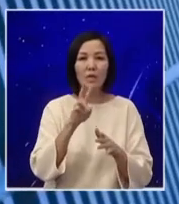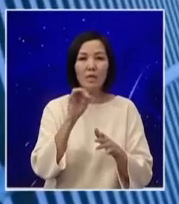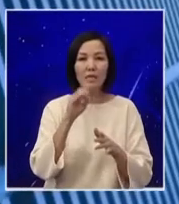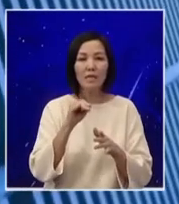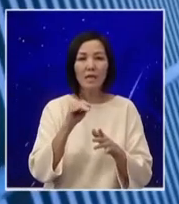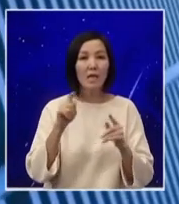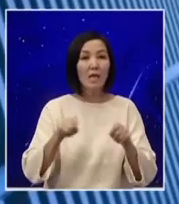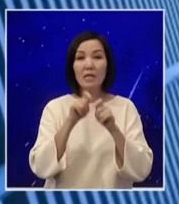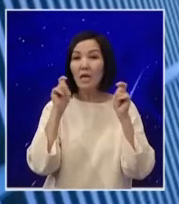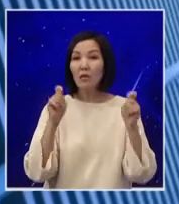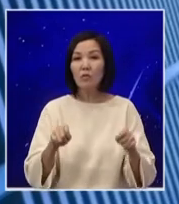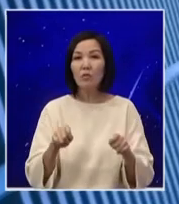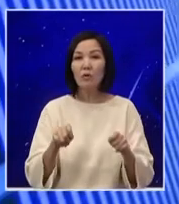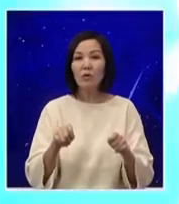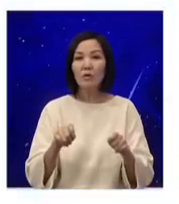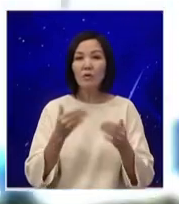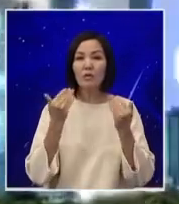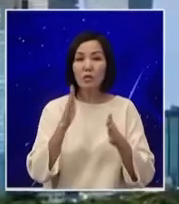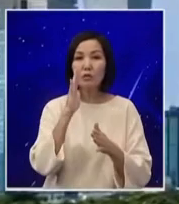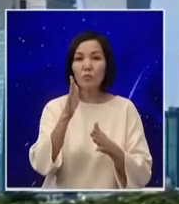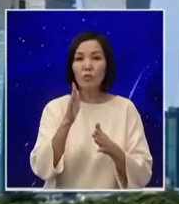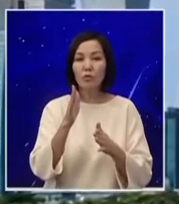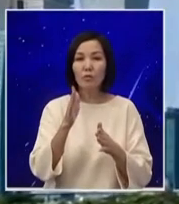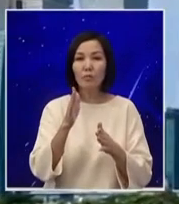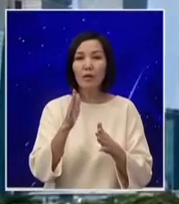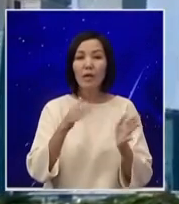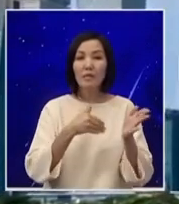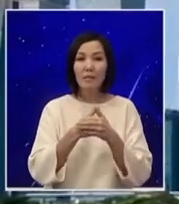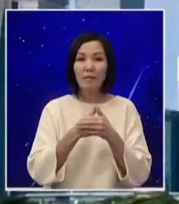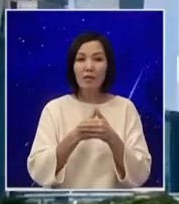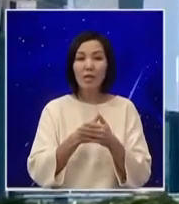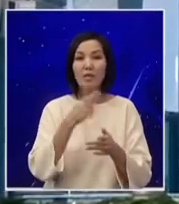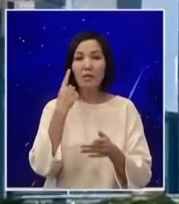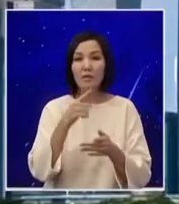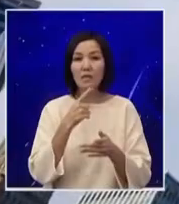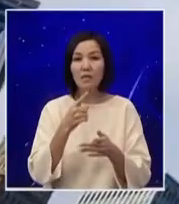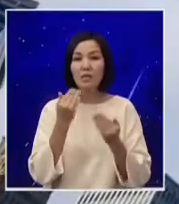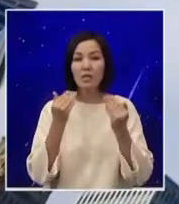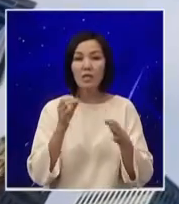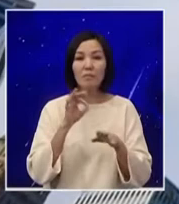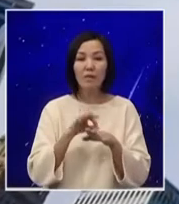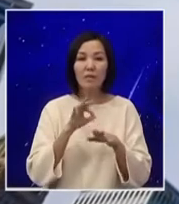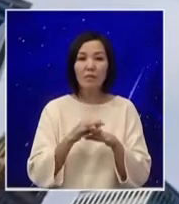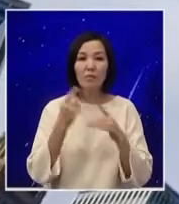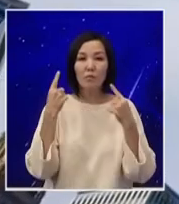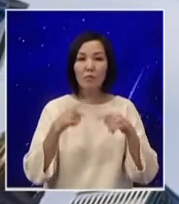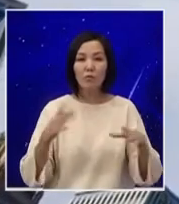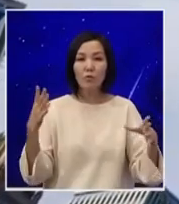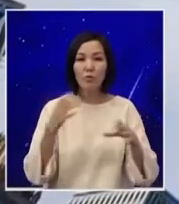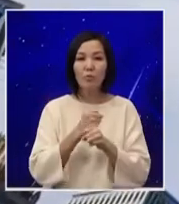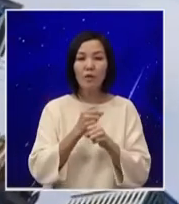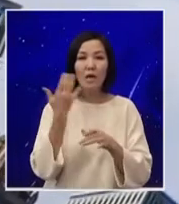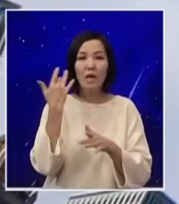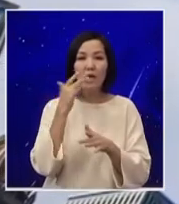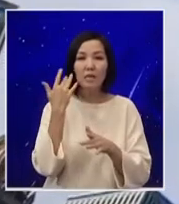диснея не откроется в обозримом будущем дисней отмечает что негативное воздействие пандемии усугубилась в